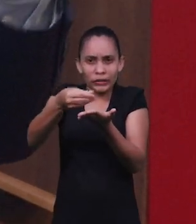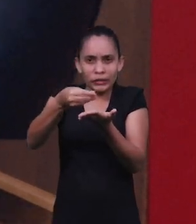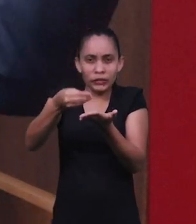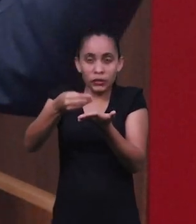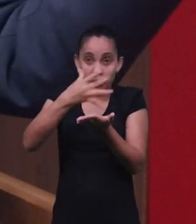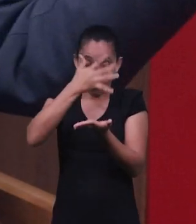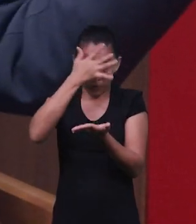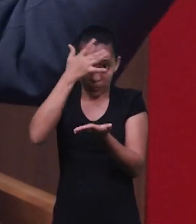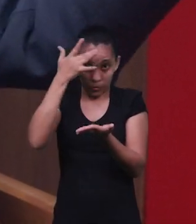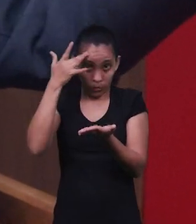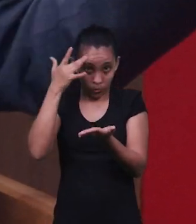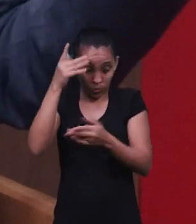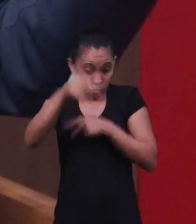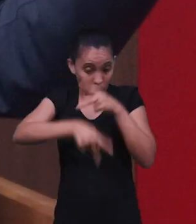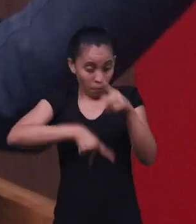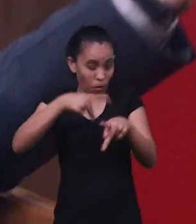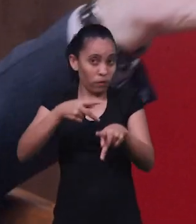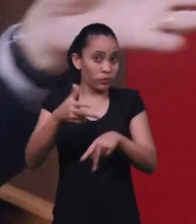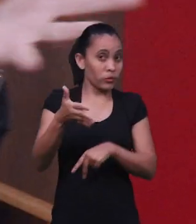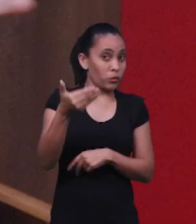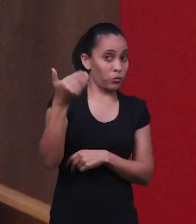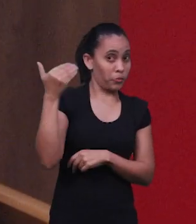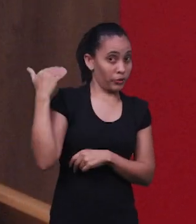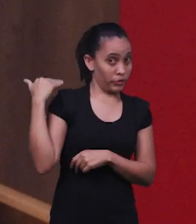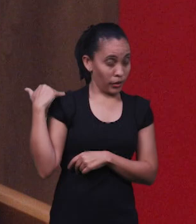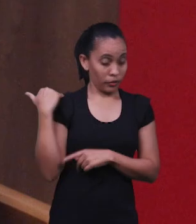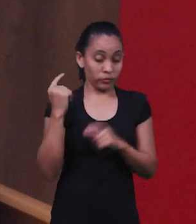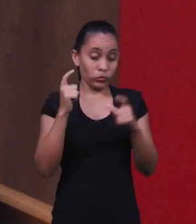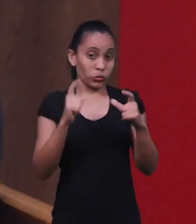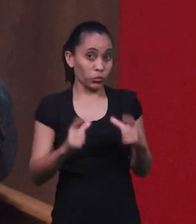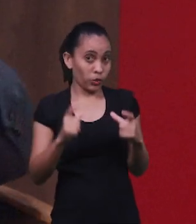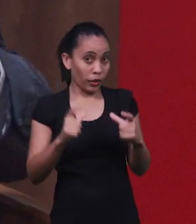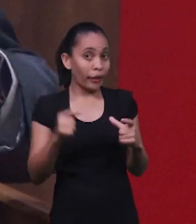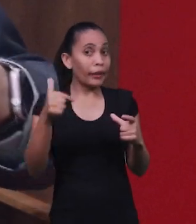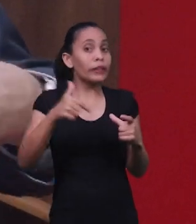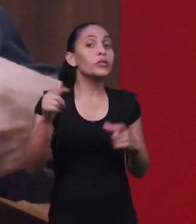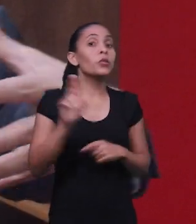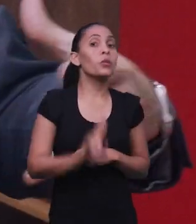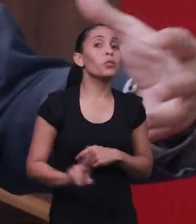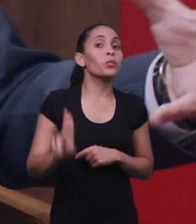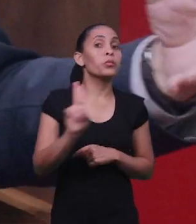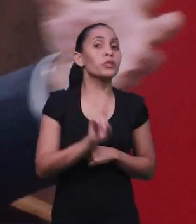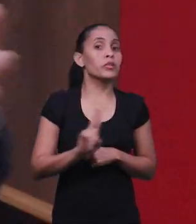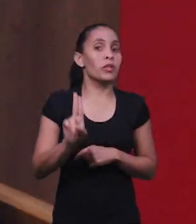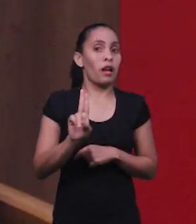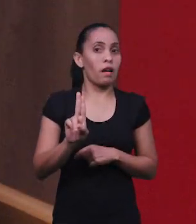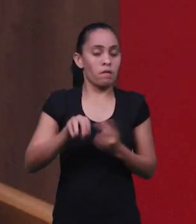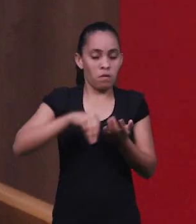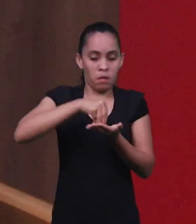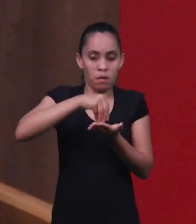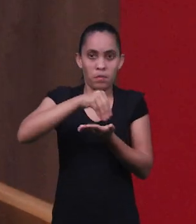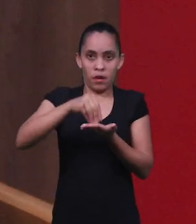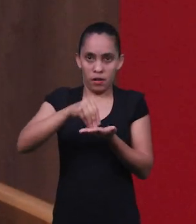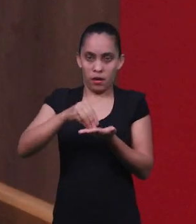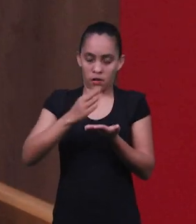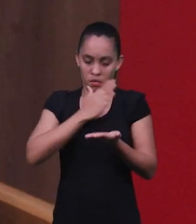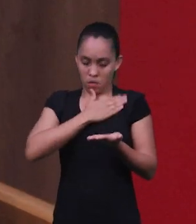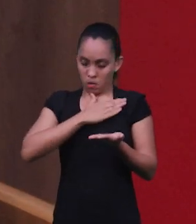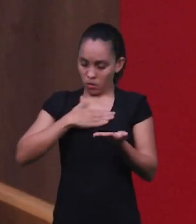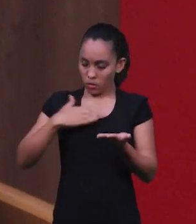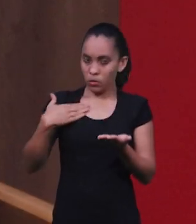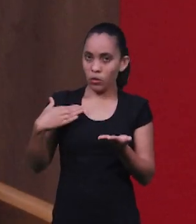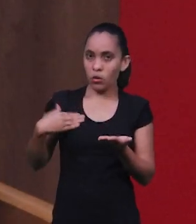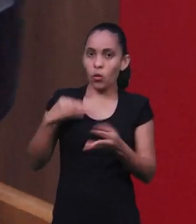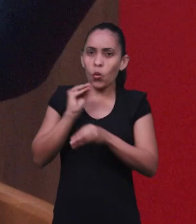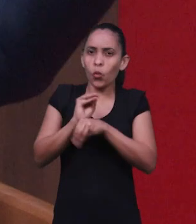personne, donc spécialement à cette époque, dans cette région, utilisait pour agir dans le corps, dans la préservation